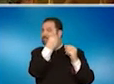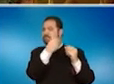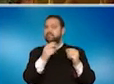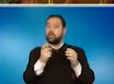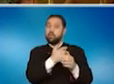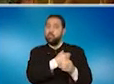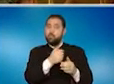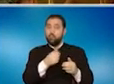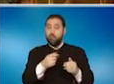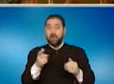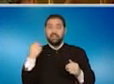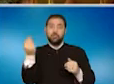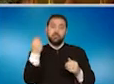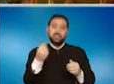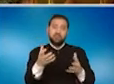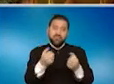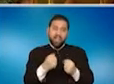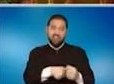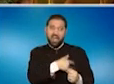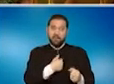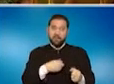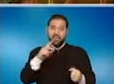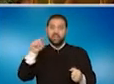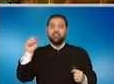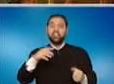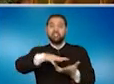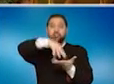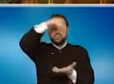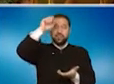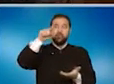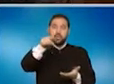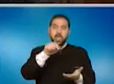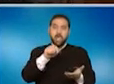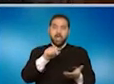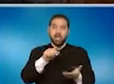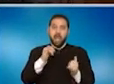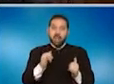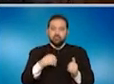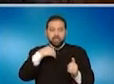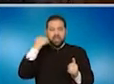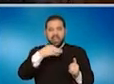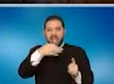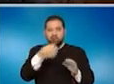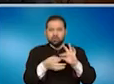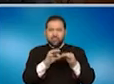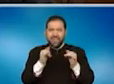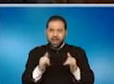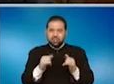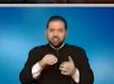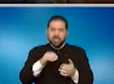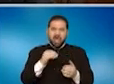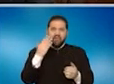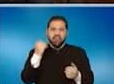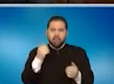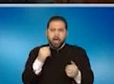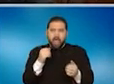Poate că Dumnezeu va avea milă și de sufletul ei. Când a zis aceste cuvinte, femeia a rămas șocată.